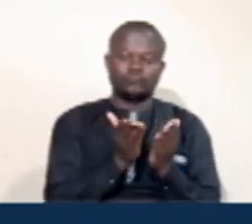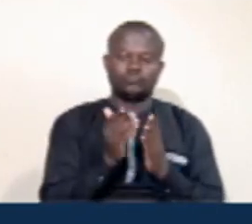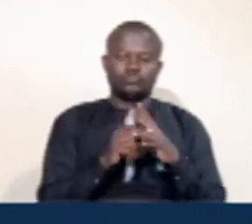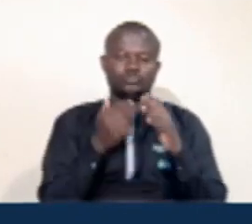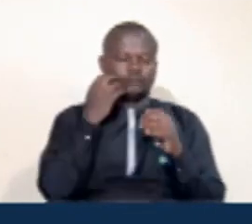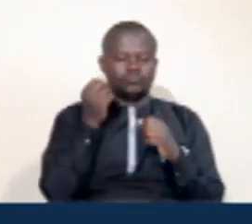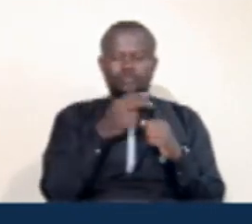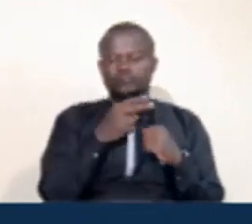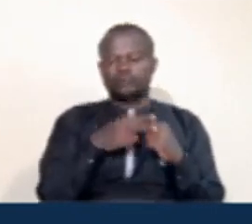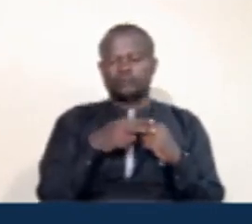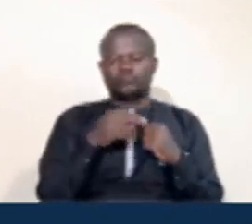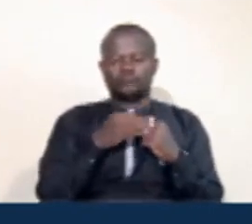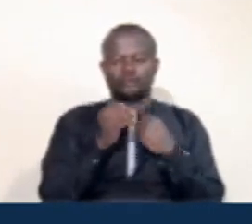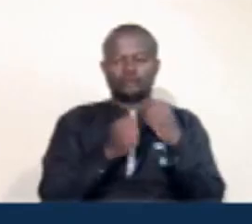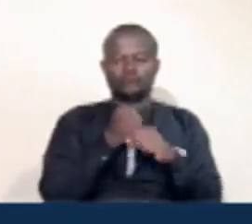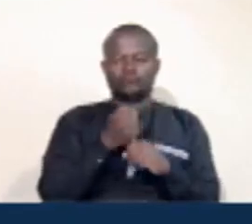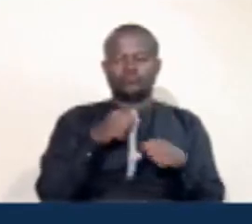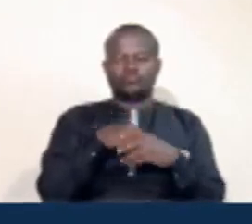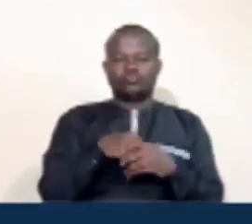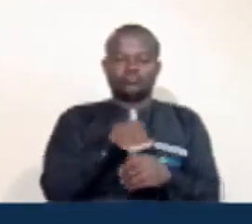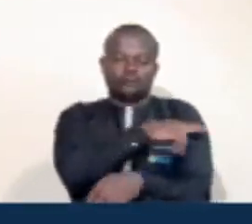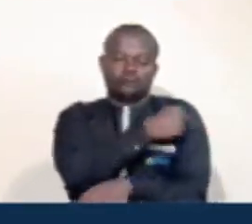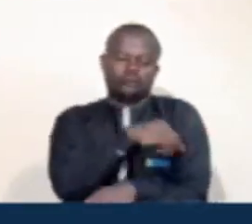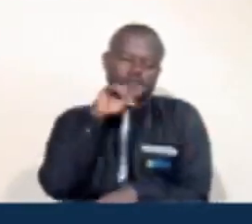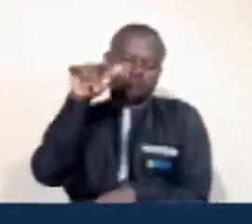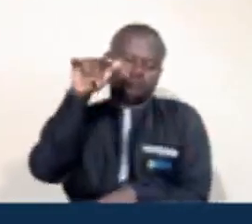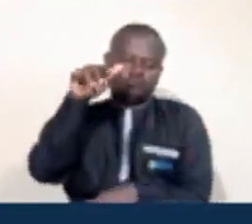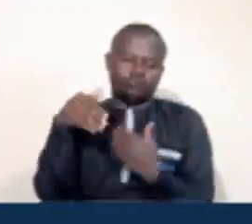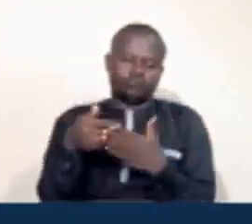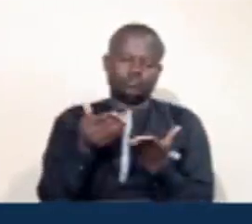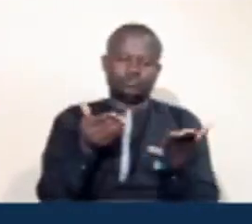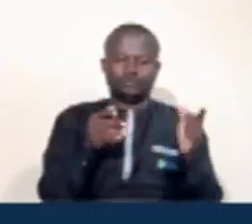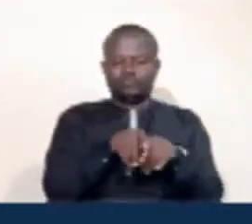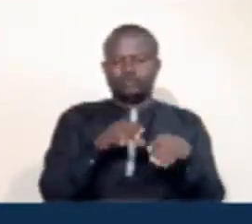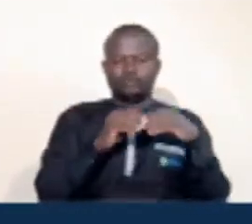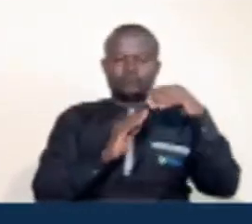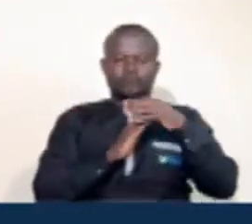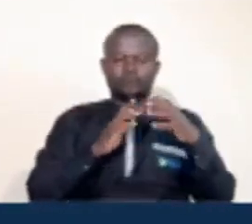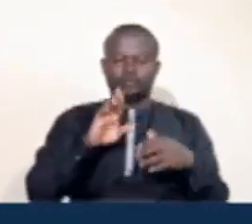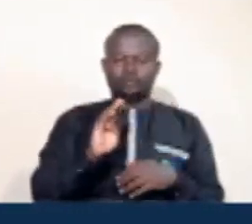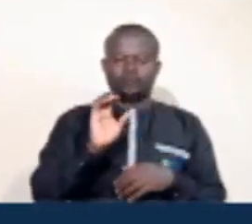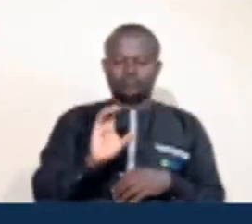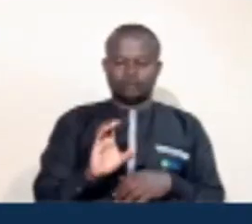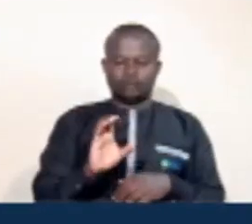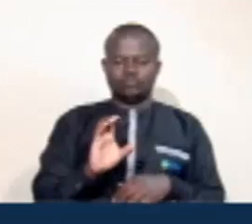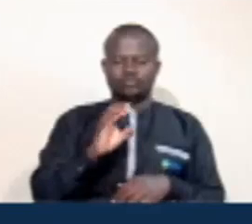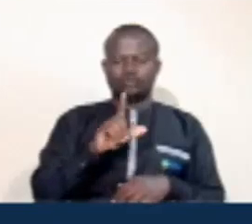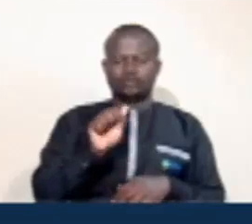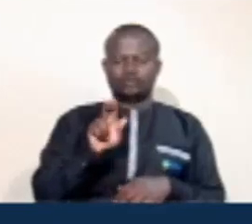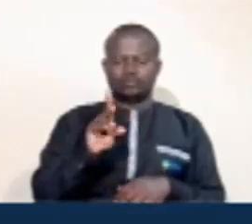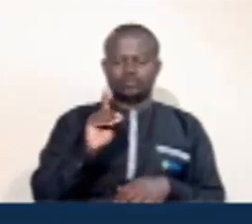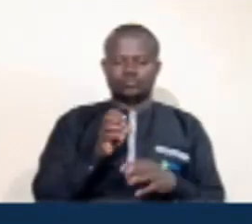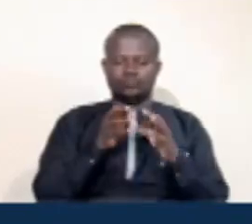zatangizwa muri Kanama uyu mwaka mu bitaro bya gisirikare by'u Rwanda birereye Kanombe, nk'uko umuyobozi mukuru w'ikigo cy'ubuzima RBC Professor Claude Mambo